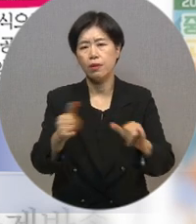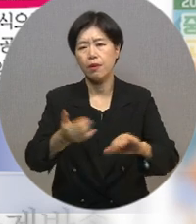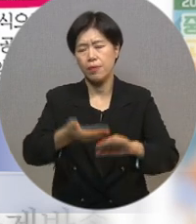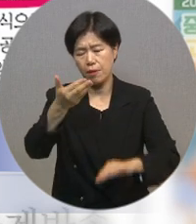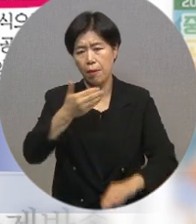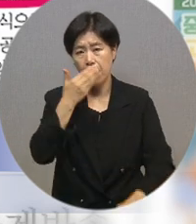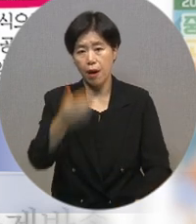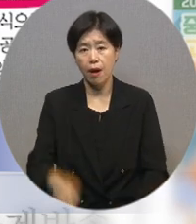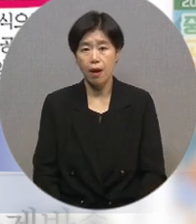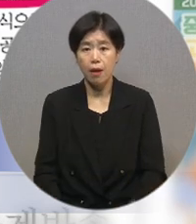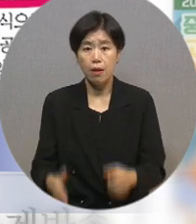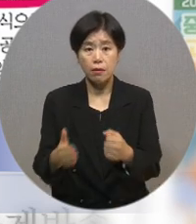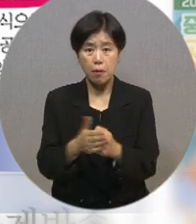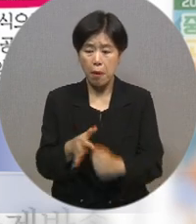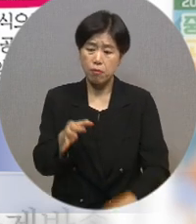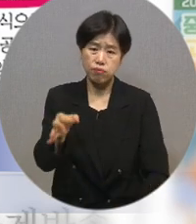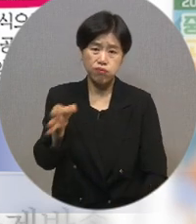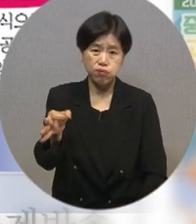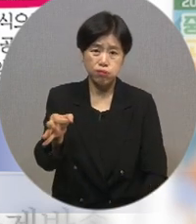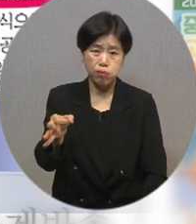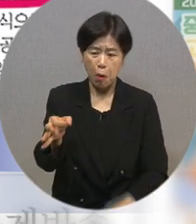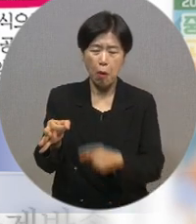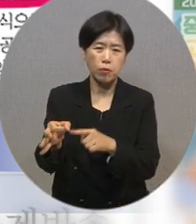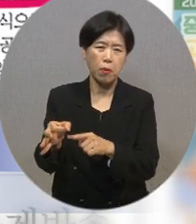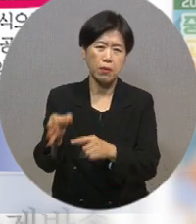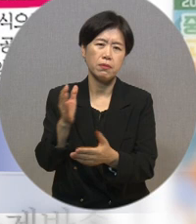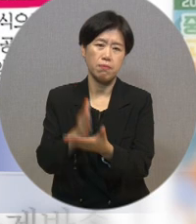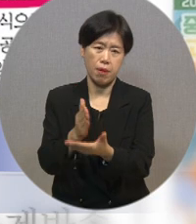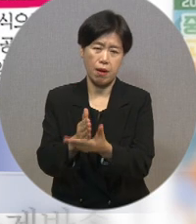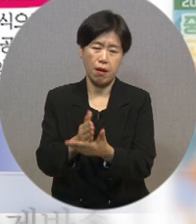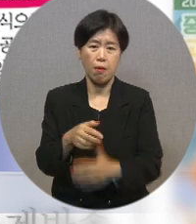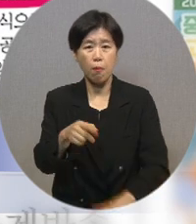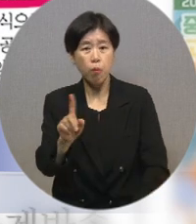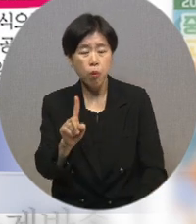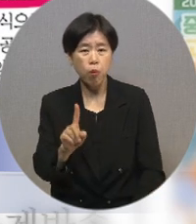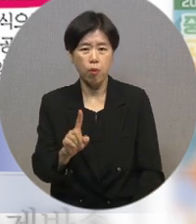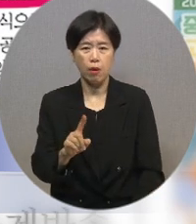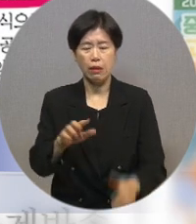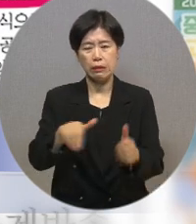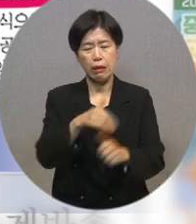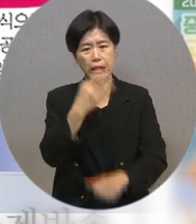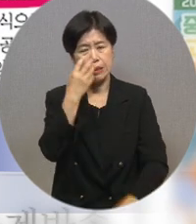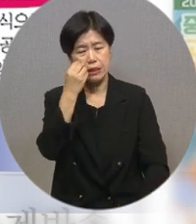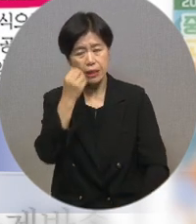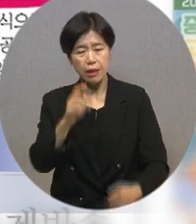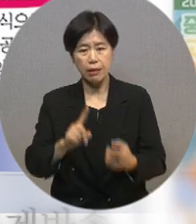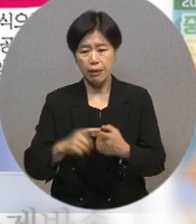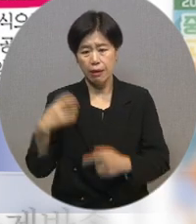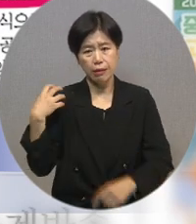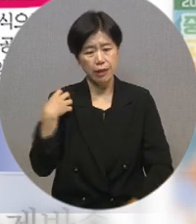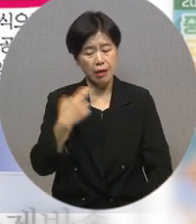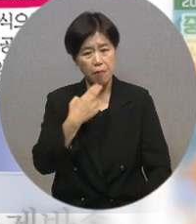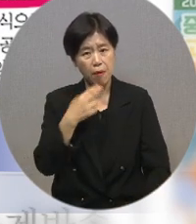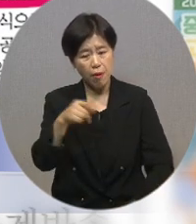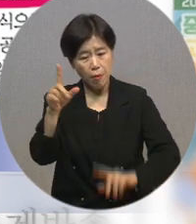고용 부담금만 납부하는 태도는 국민 병원이라는 수식 무색할 만큼의 책임이라고